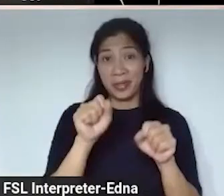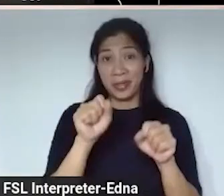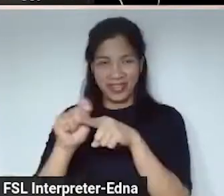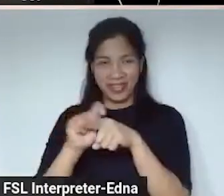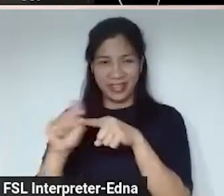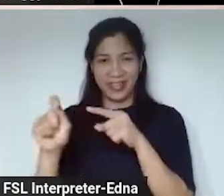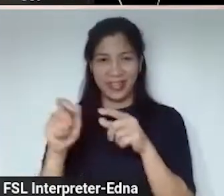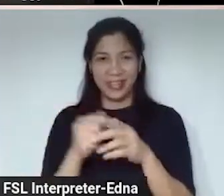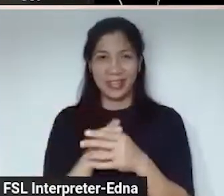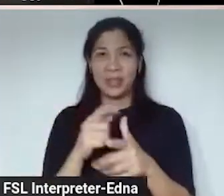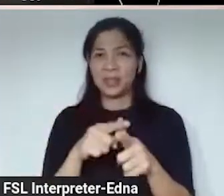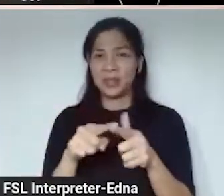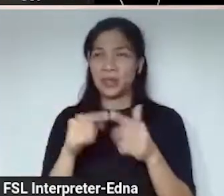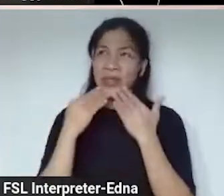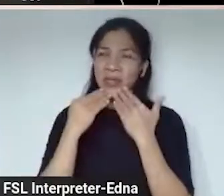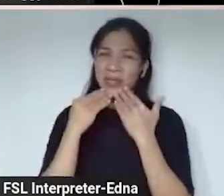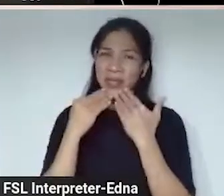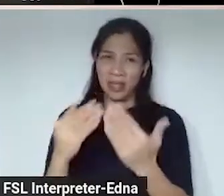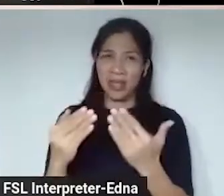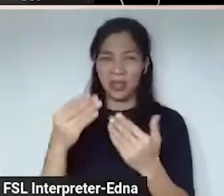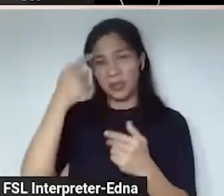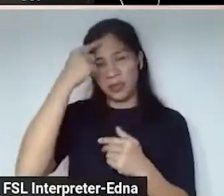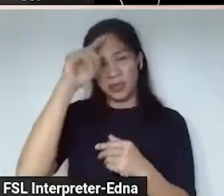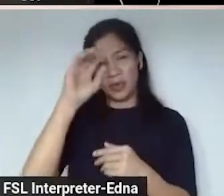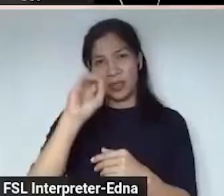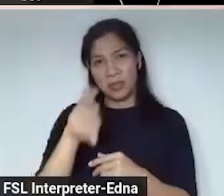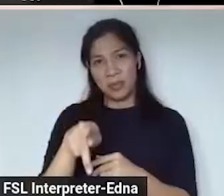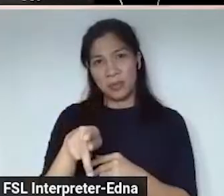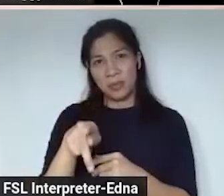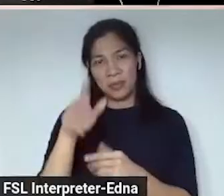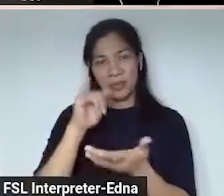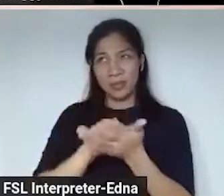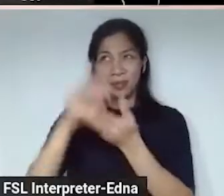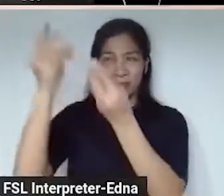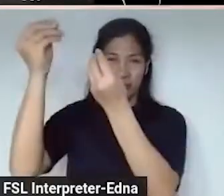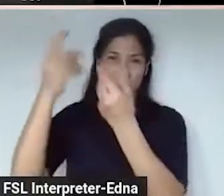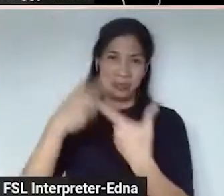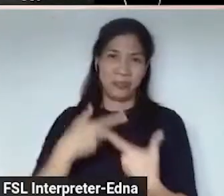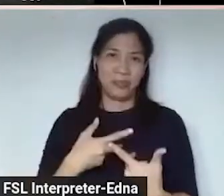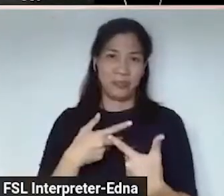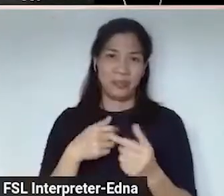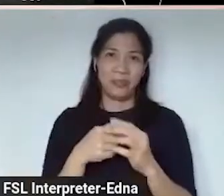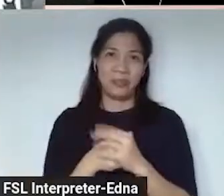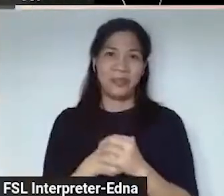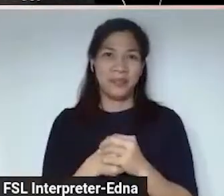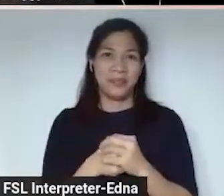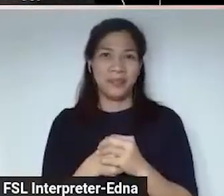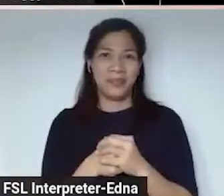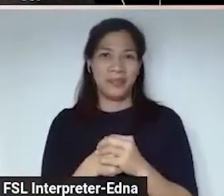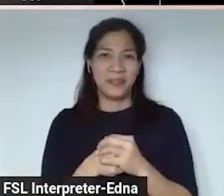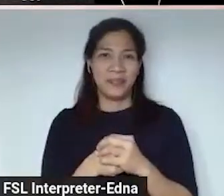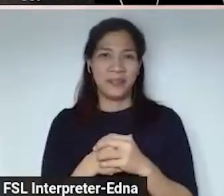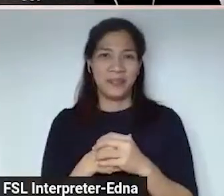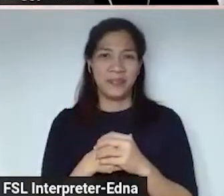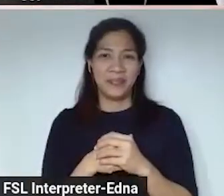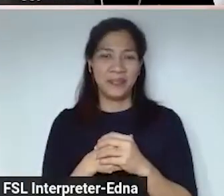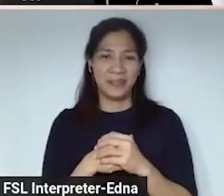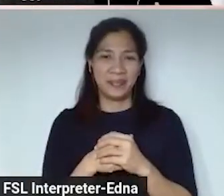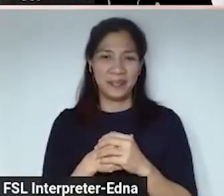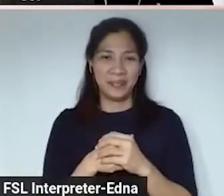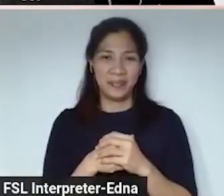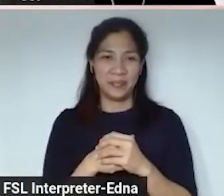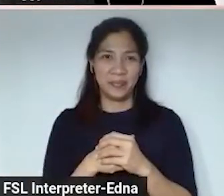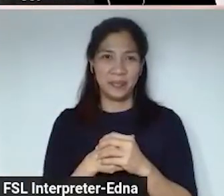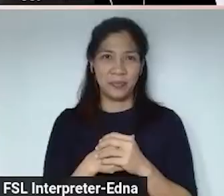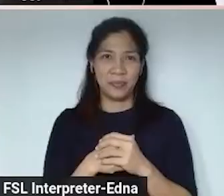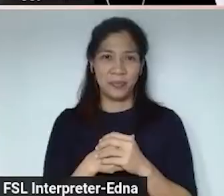opportunity na binigay din ni Lord sa akin. Miss Peggy. Miss Peggy, ang ganda nung ano,